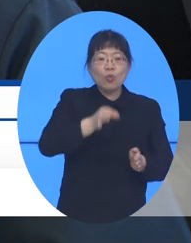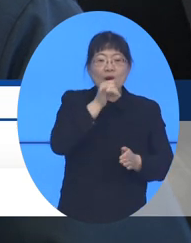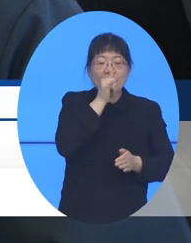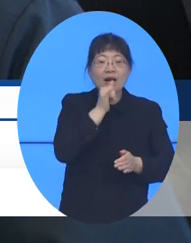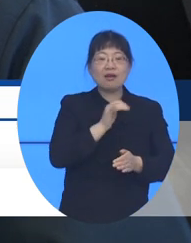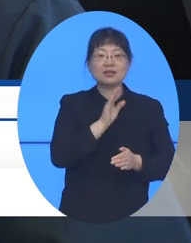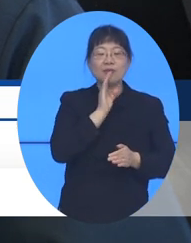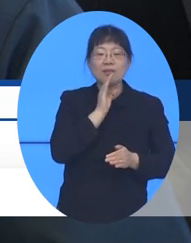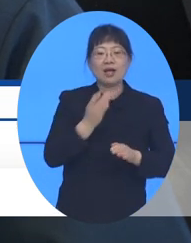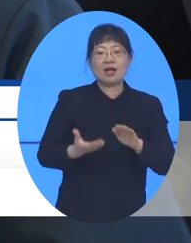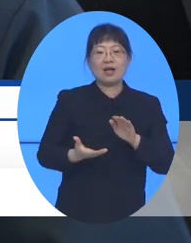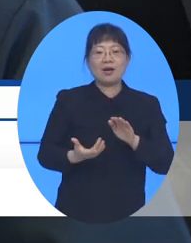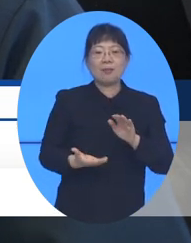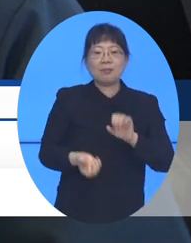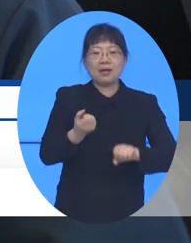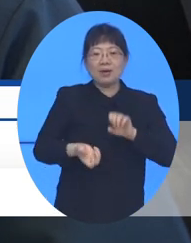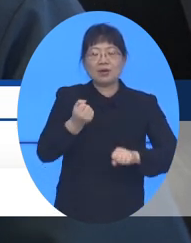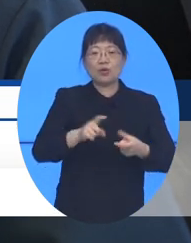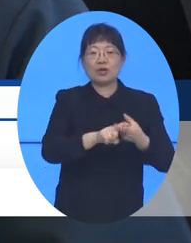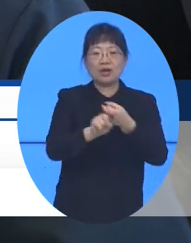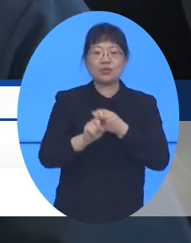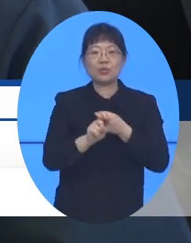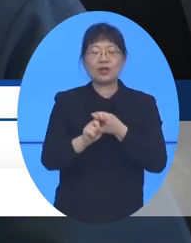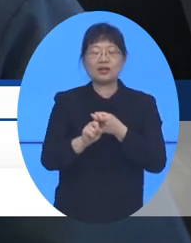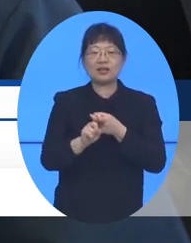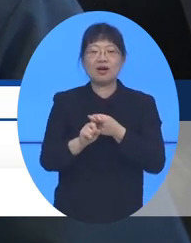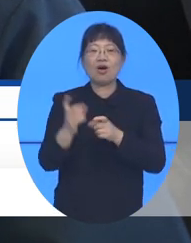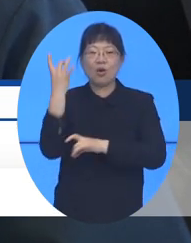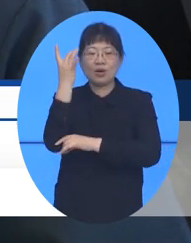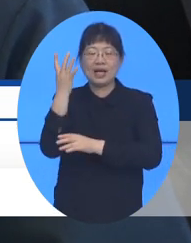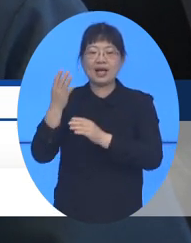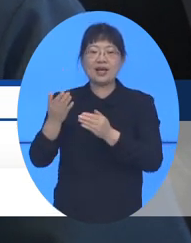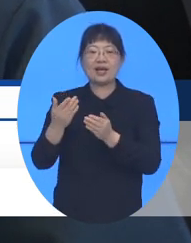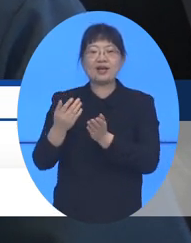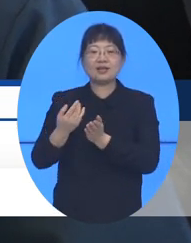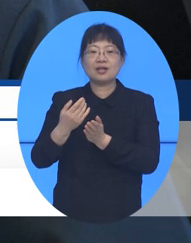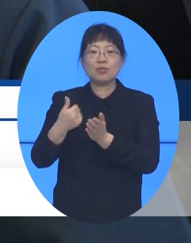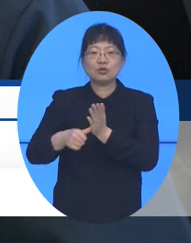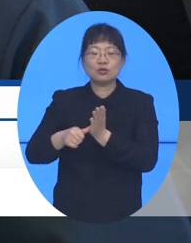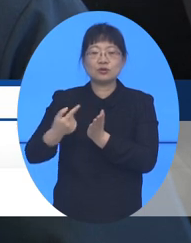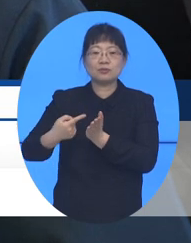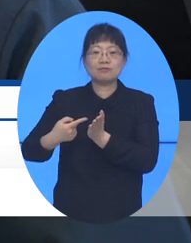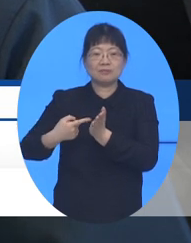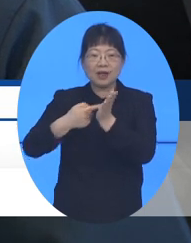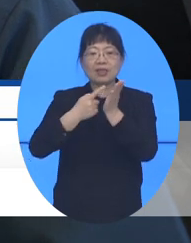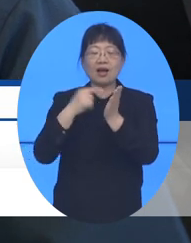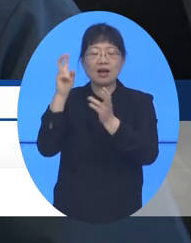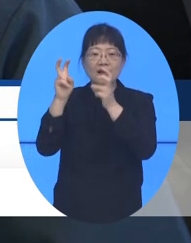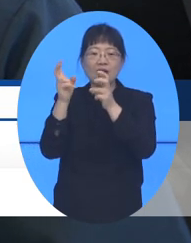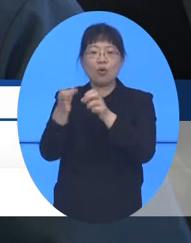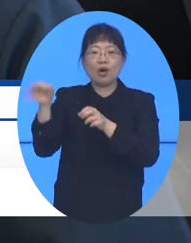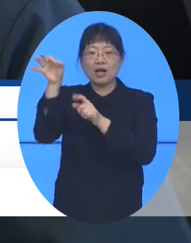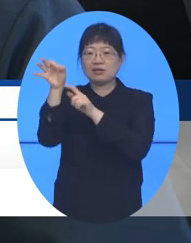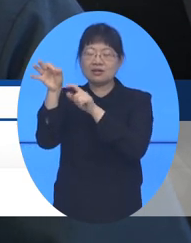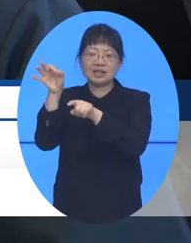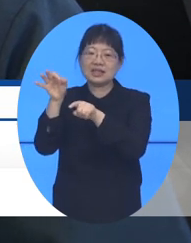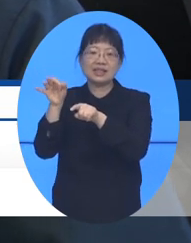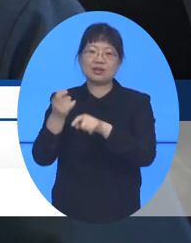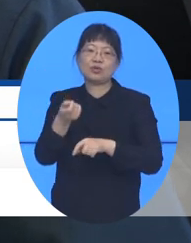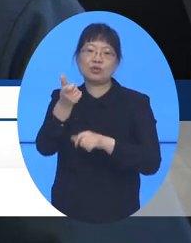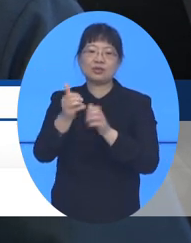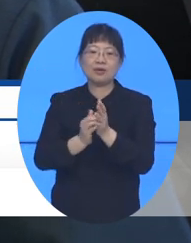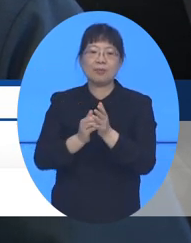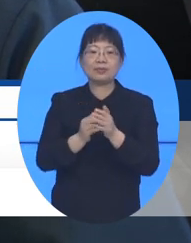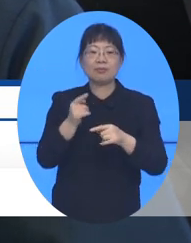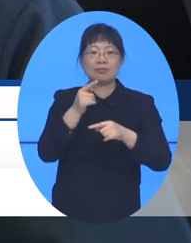실질적으로 가격을 바로 연동해서 올려준다든가 이런 부분은 상당히 극히 소수입니다. 뭐 다는 아니지만